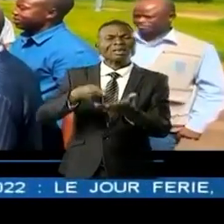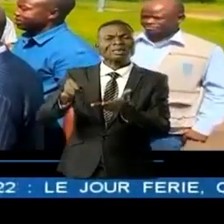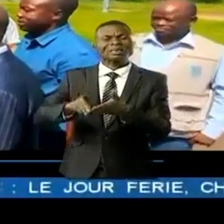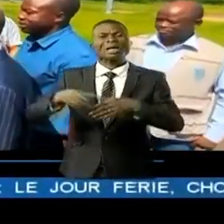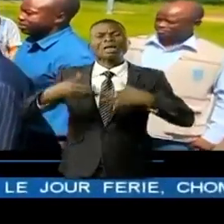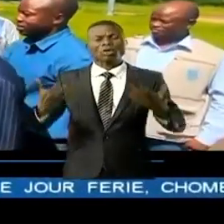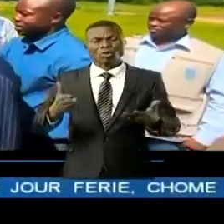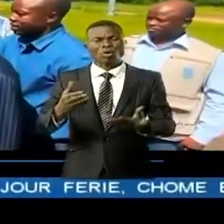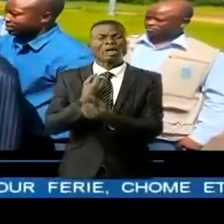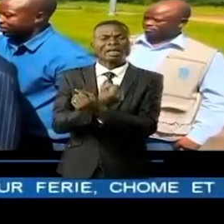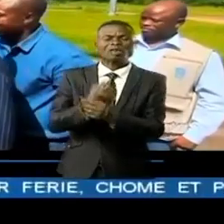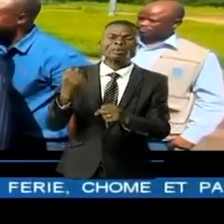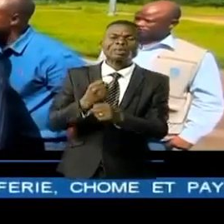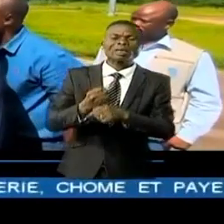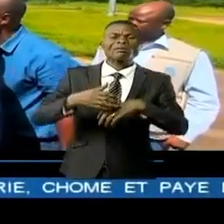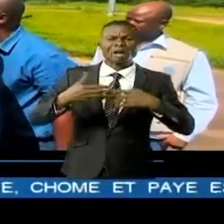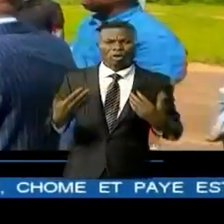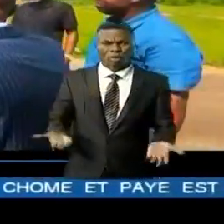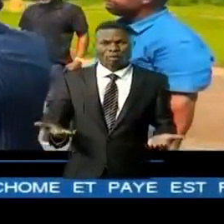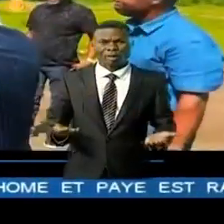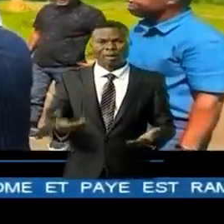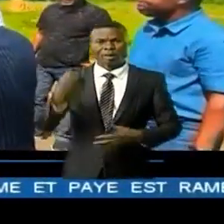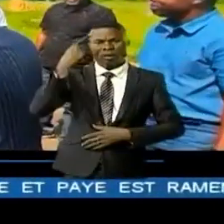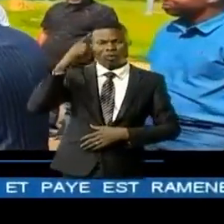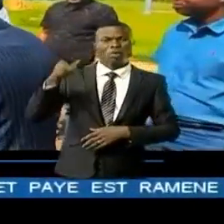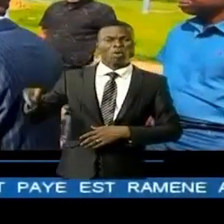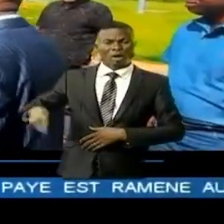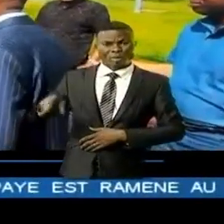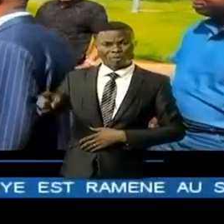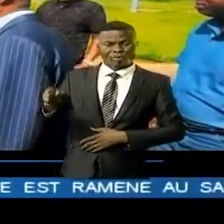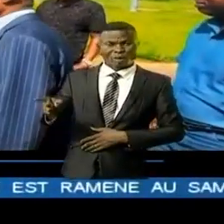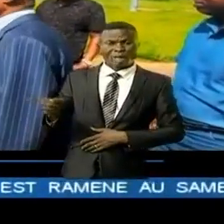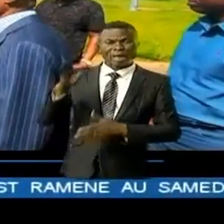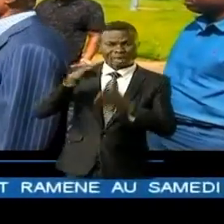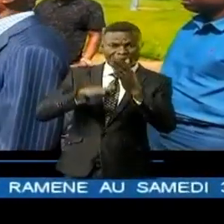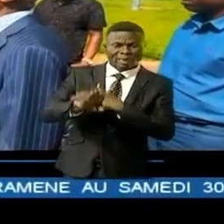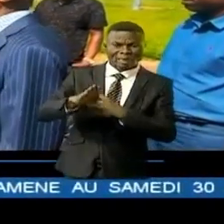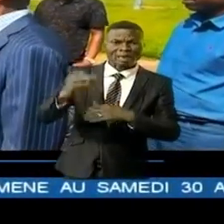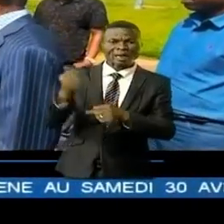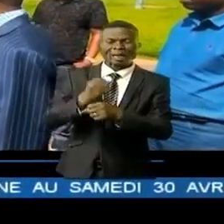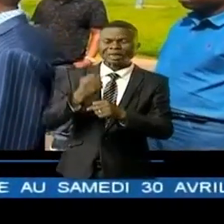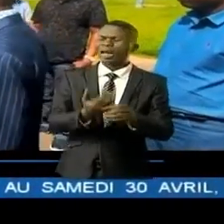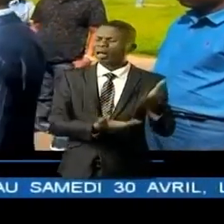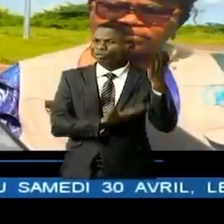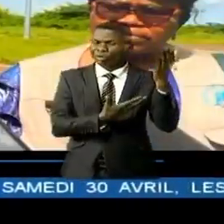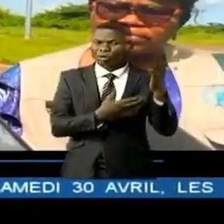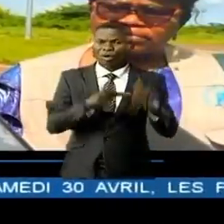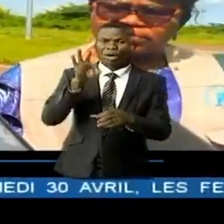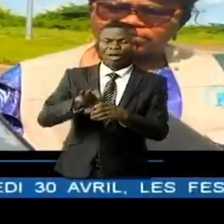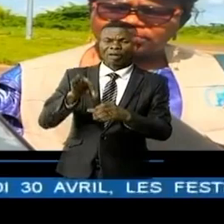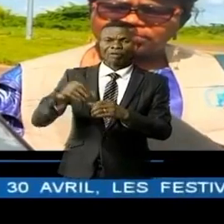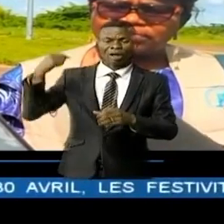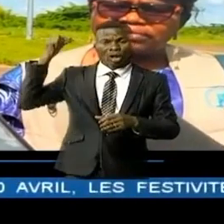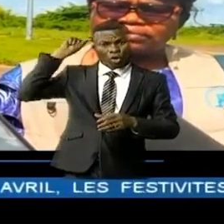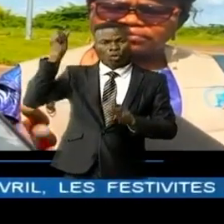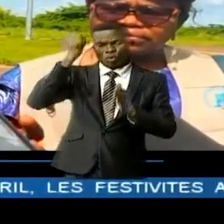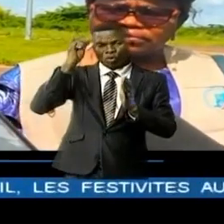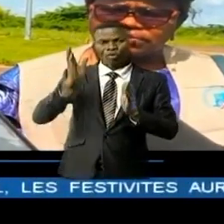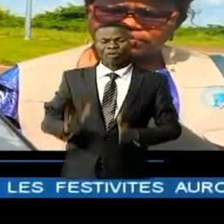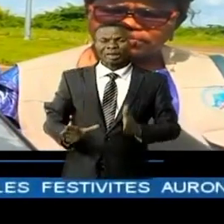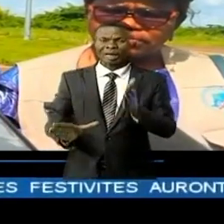est sa discipline de travail. Mais pour cette province, il s'ajoute une opération importante, c'est l'élection de gouverneurs